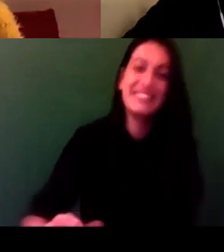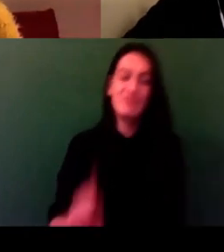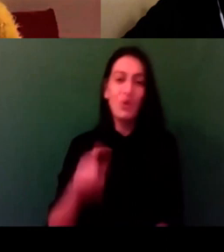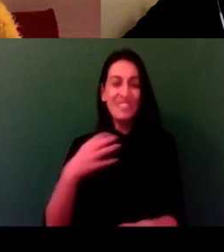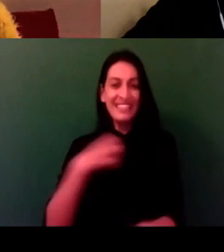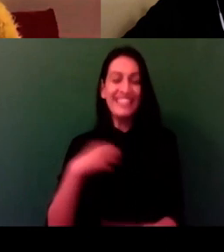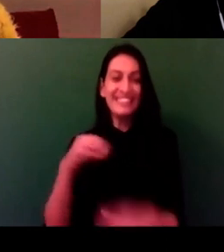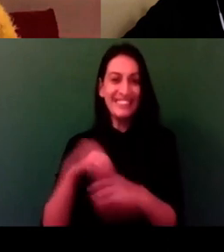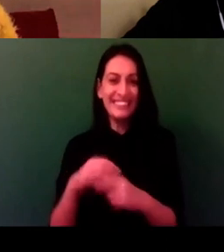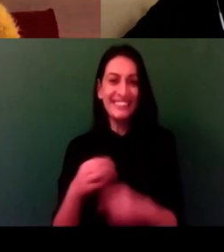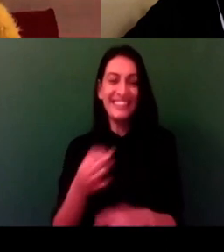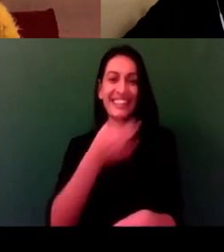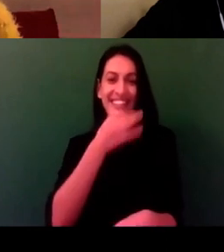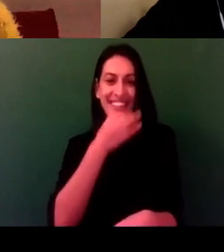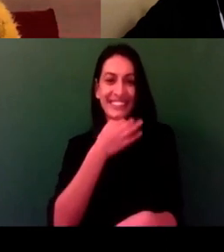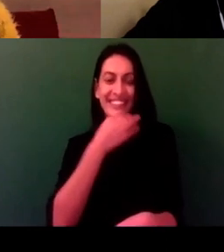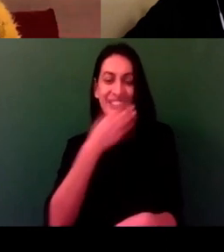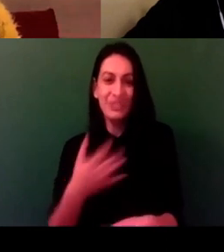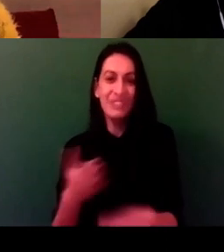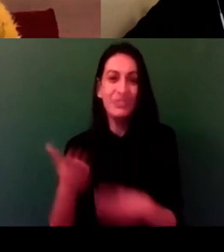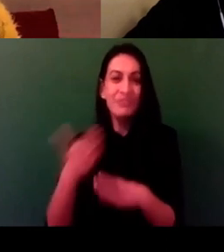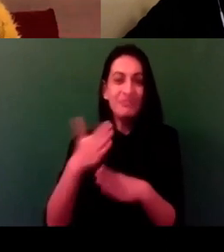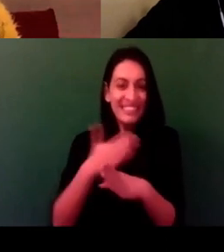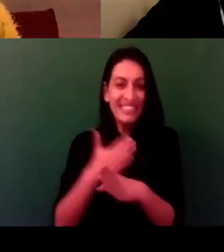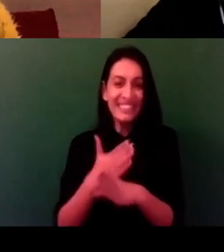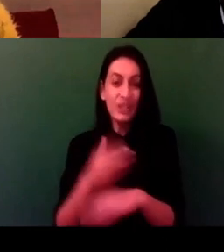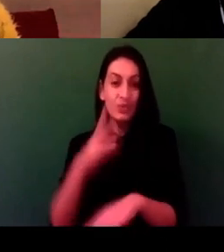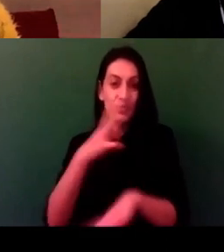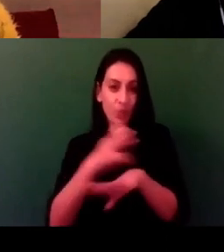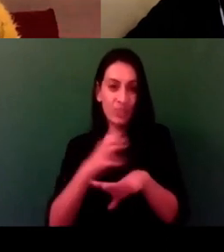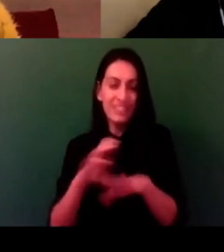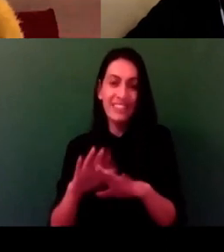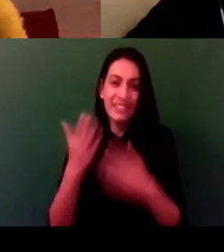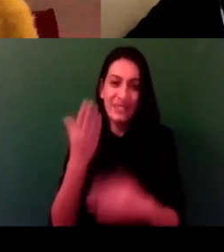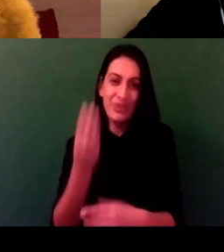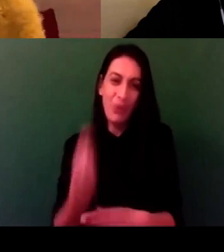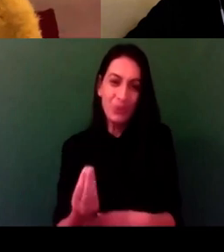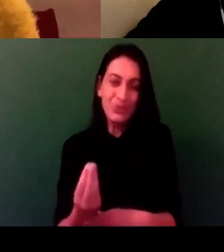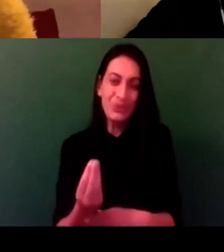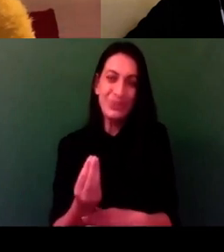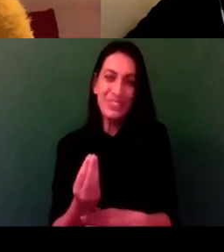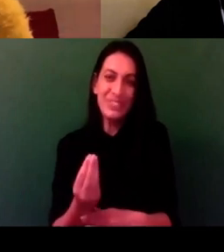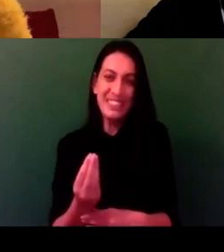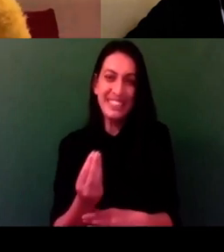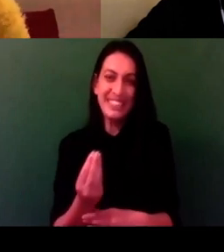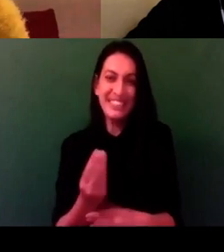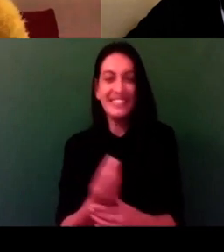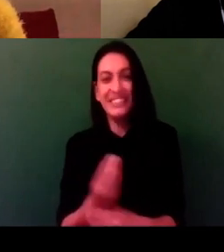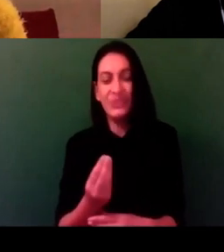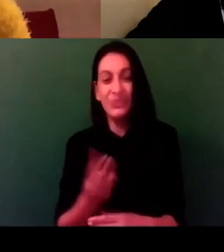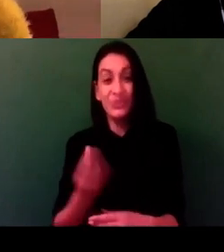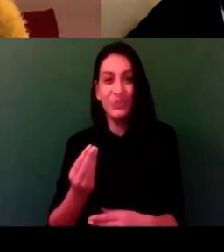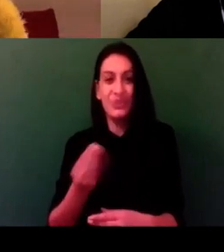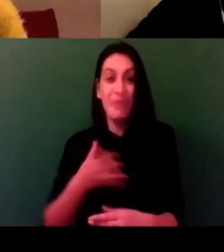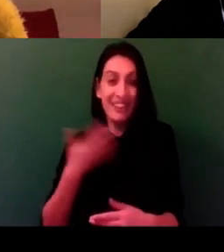olacak falan diye biraz telaş yapmıştım ama gerçekten zaman nasıl geçtiğini anlamadım kendi adıma ve gerçekten sabahtan beri birlikte